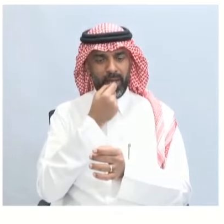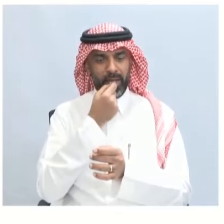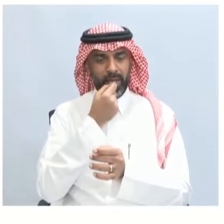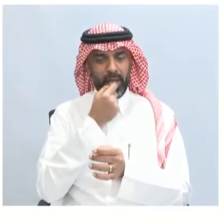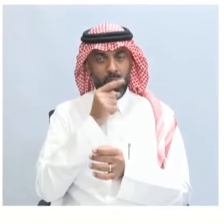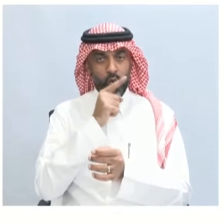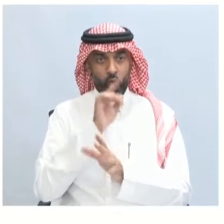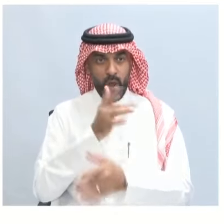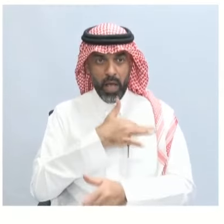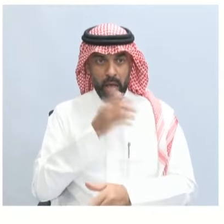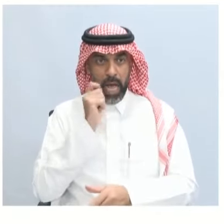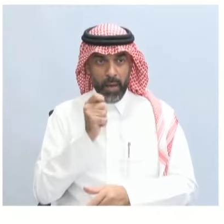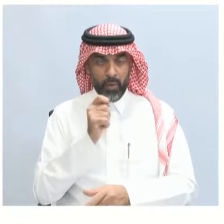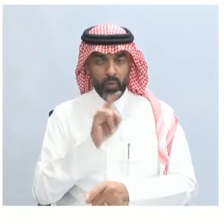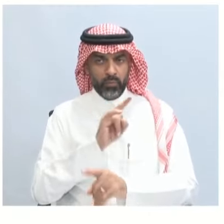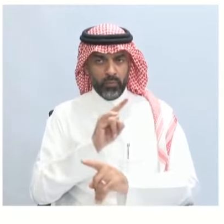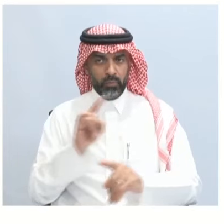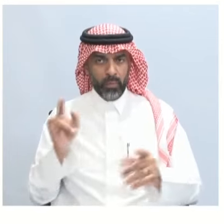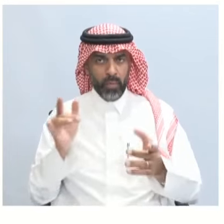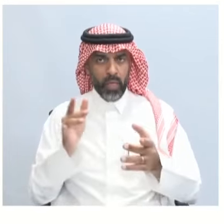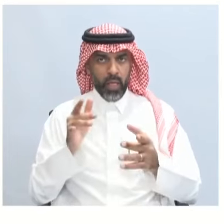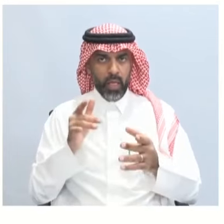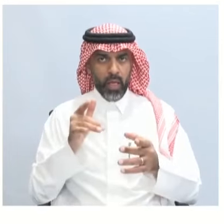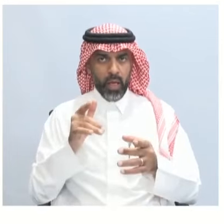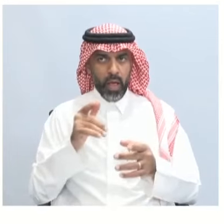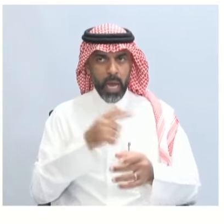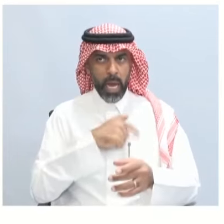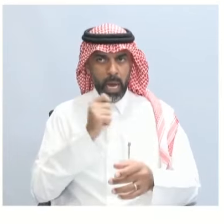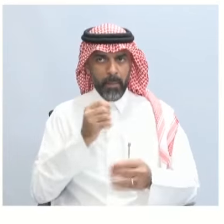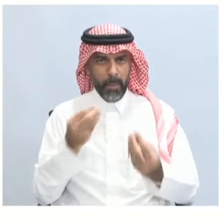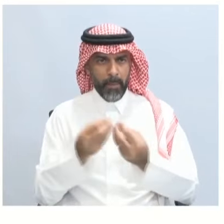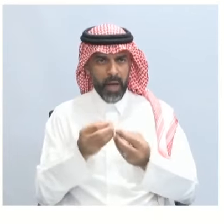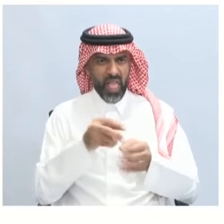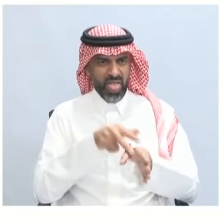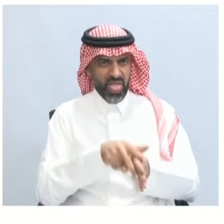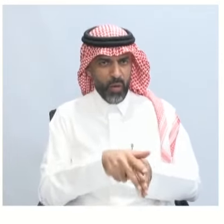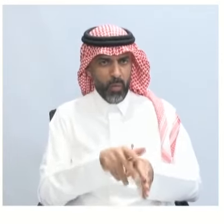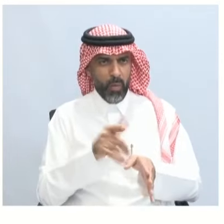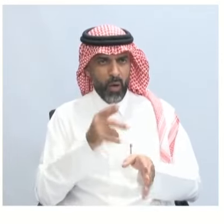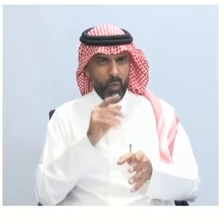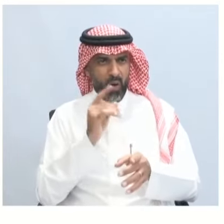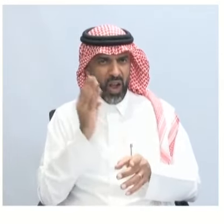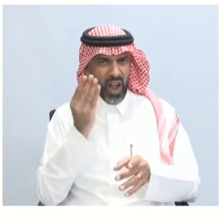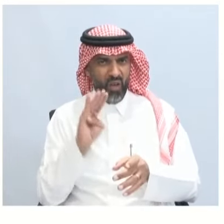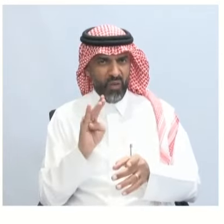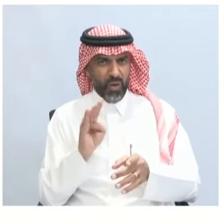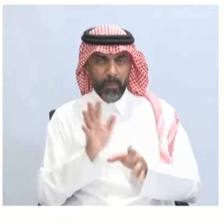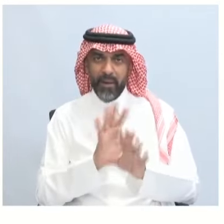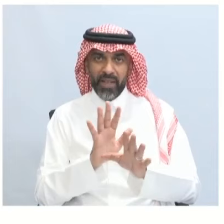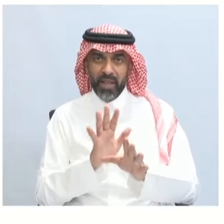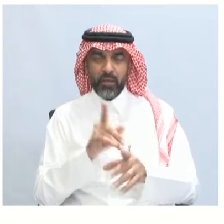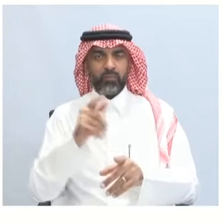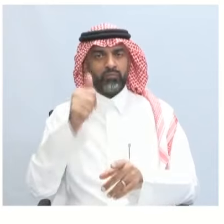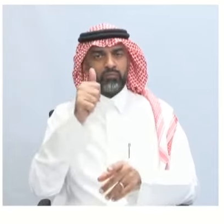بظلم اولئك اولا اولئك لهم اولئك لهم الامن ثانيا وهم مهتدون